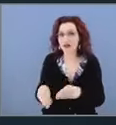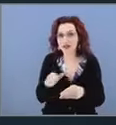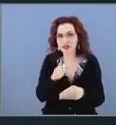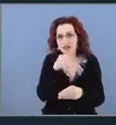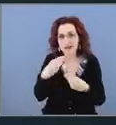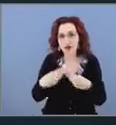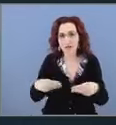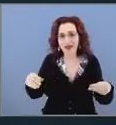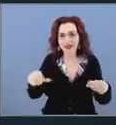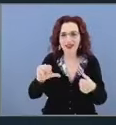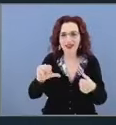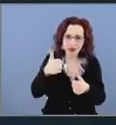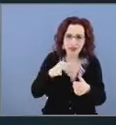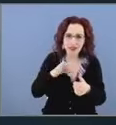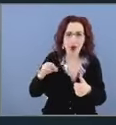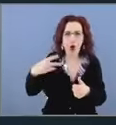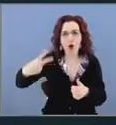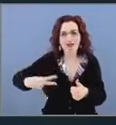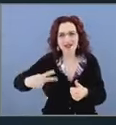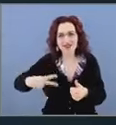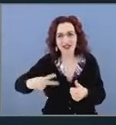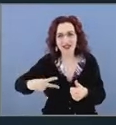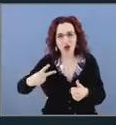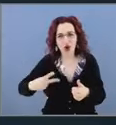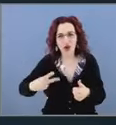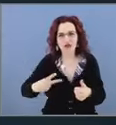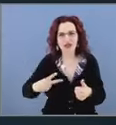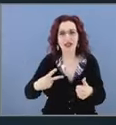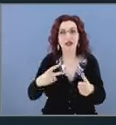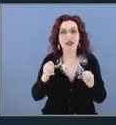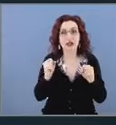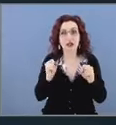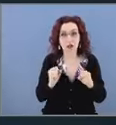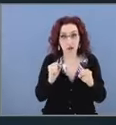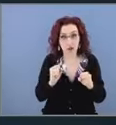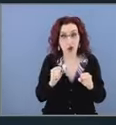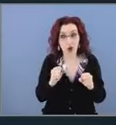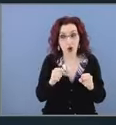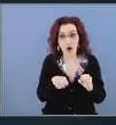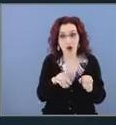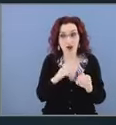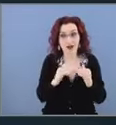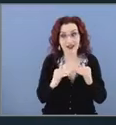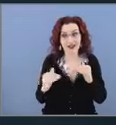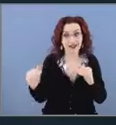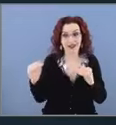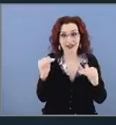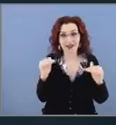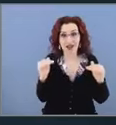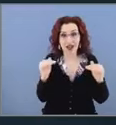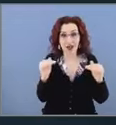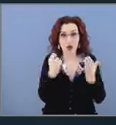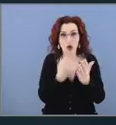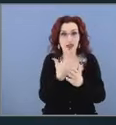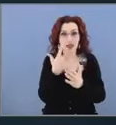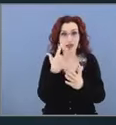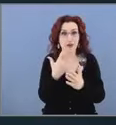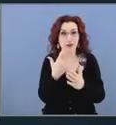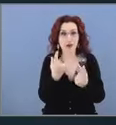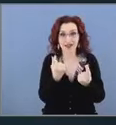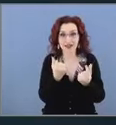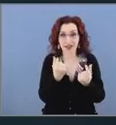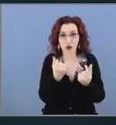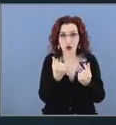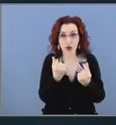livello di importanza economica addirittura superiore a quelli della